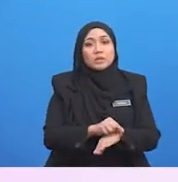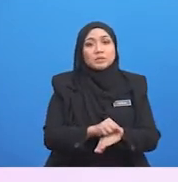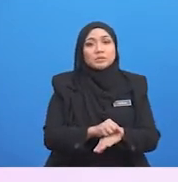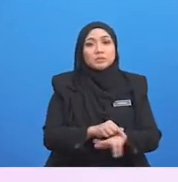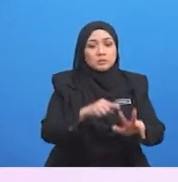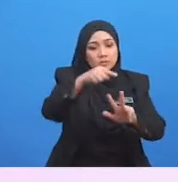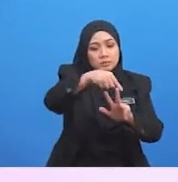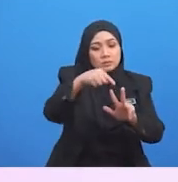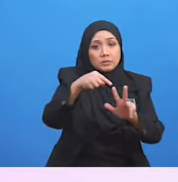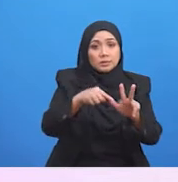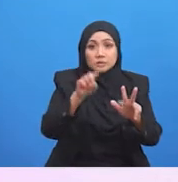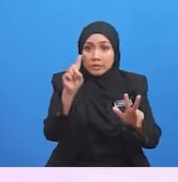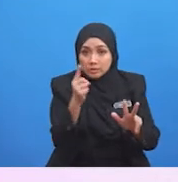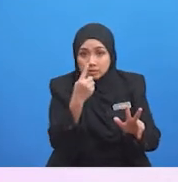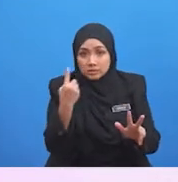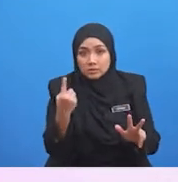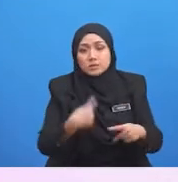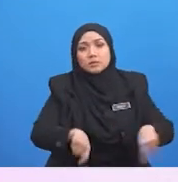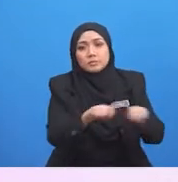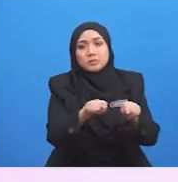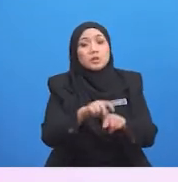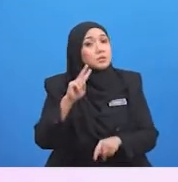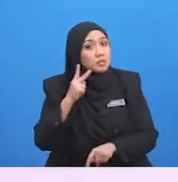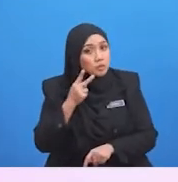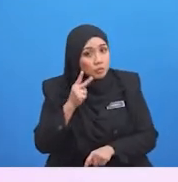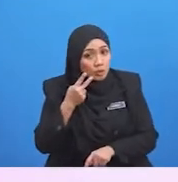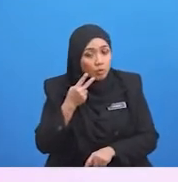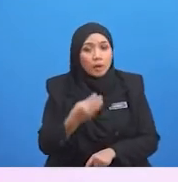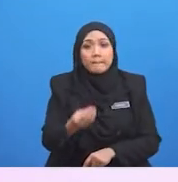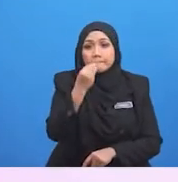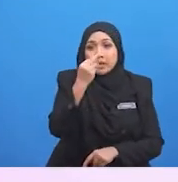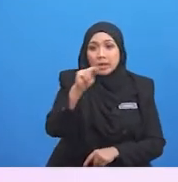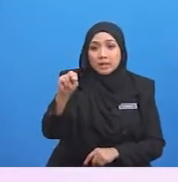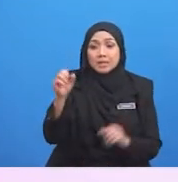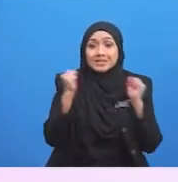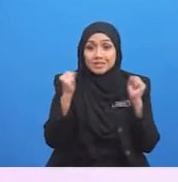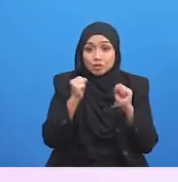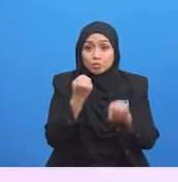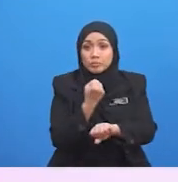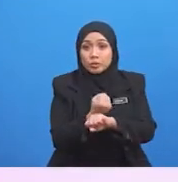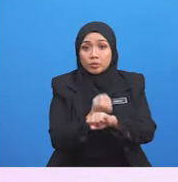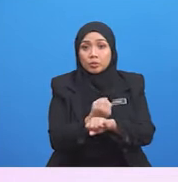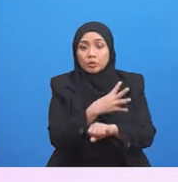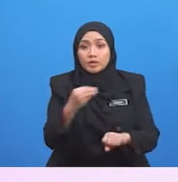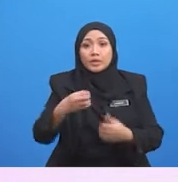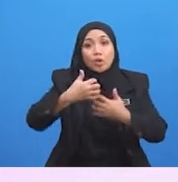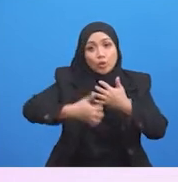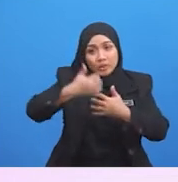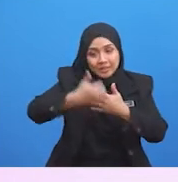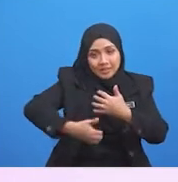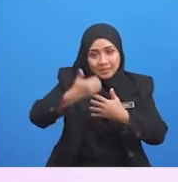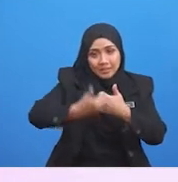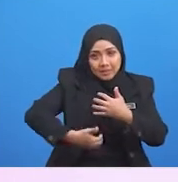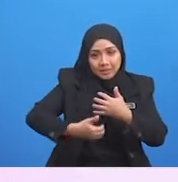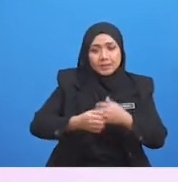saluran agihan ini adalah seperti sayur-sayuran, makanan sejuk beku dan juga roti. Pengeluar keluarkan,